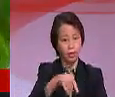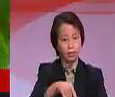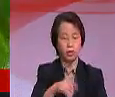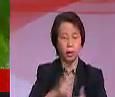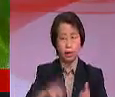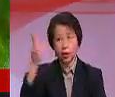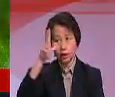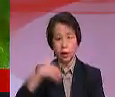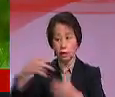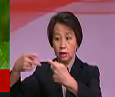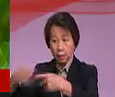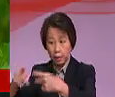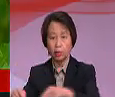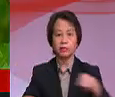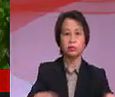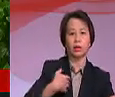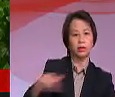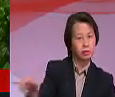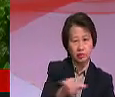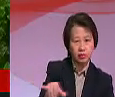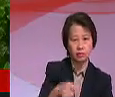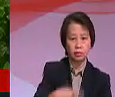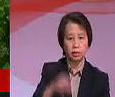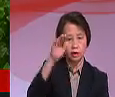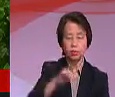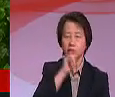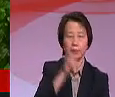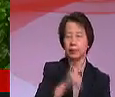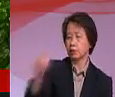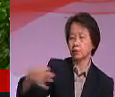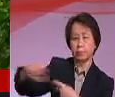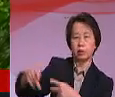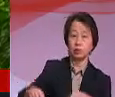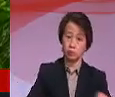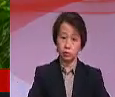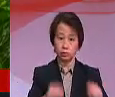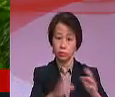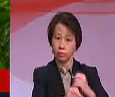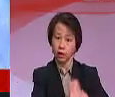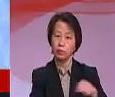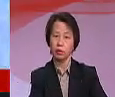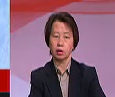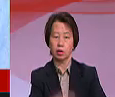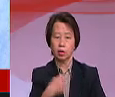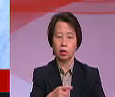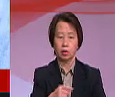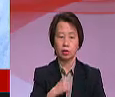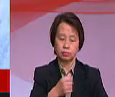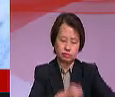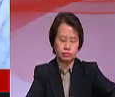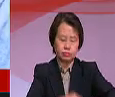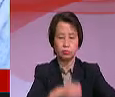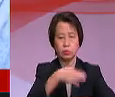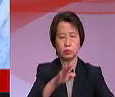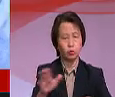yang saja yang ada di pasar tu ada di sini. Kemudian kami kurang untuk ke pasar. Dekat sini pun kami boleh dapat. Setakat untuk ahli kebun tu memang